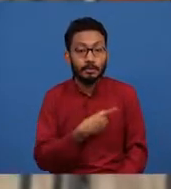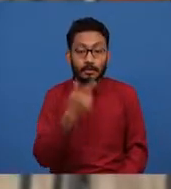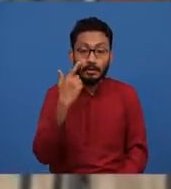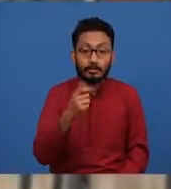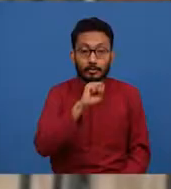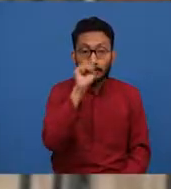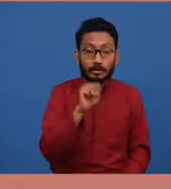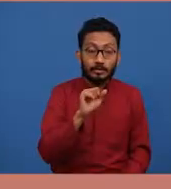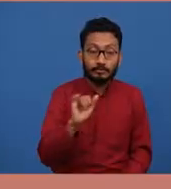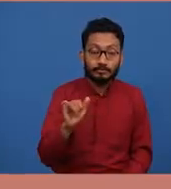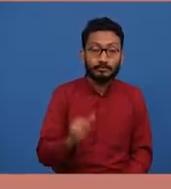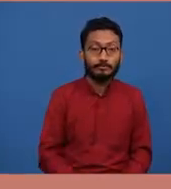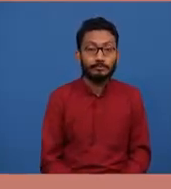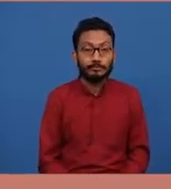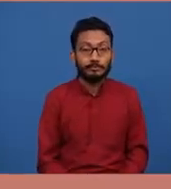soalannya.